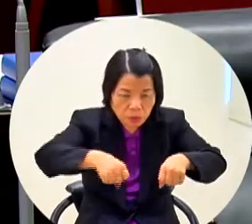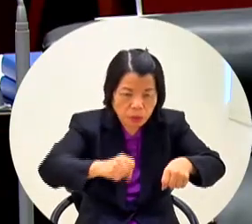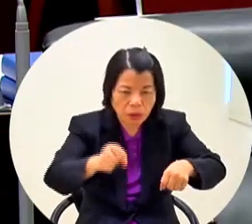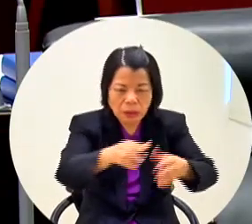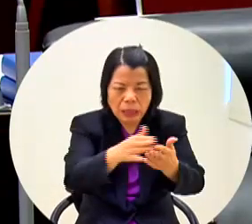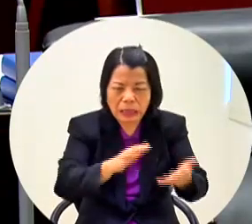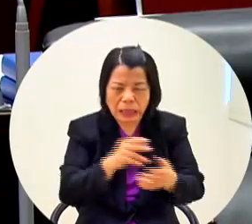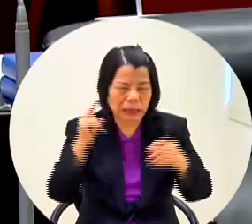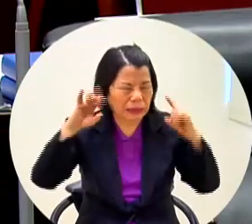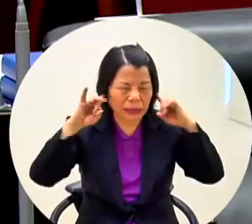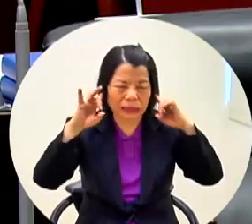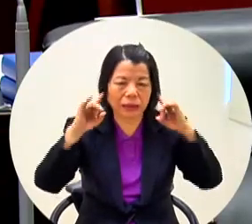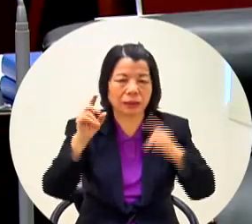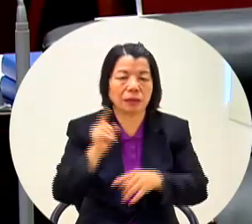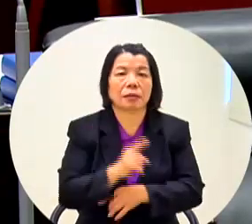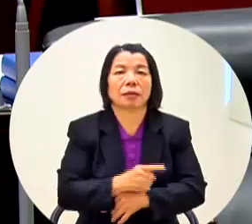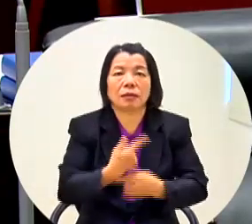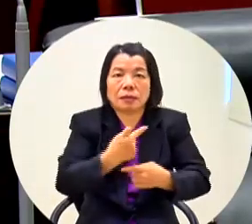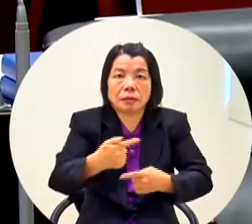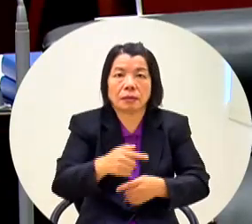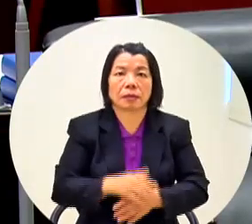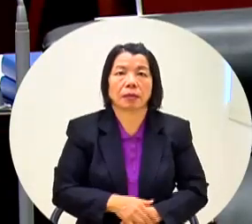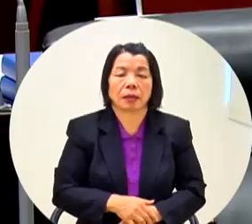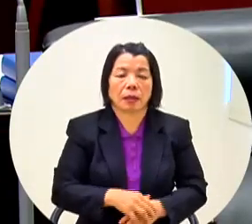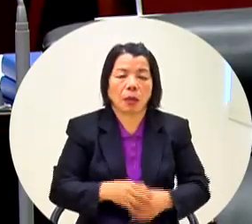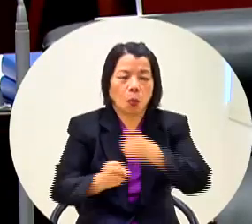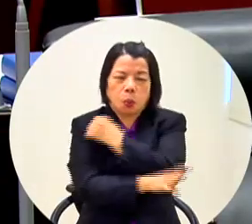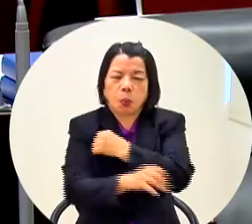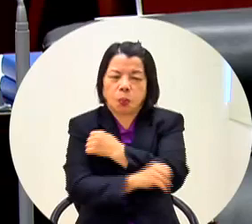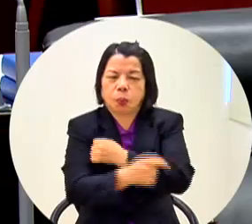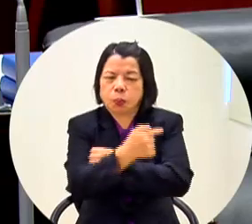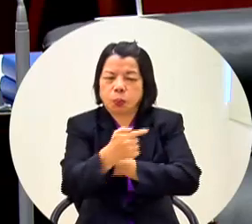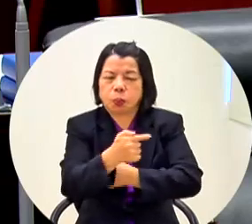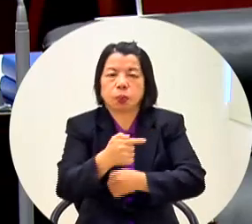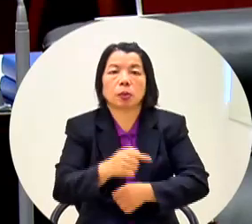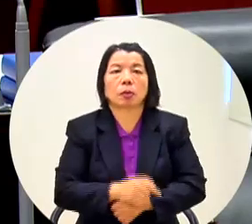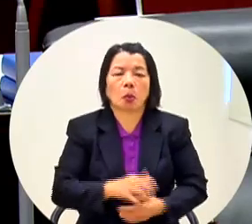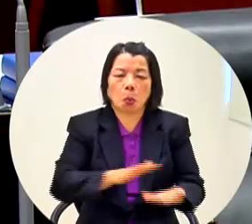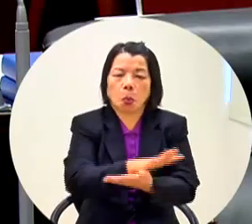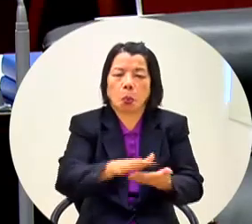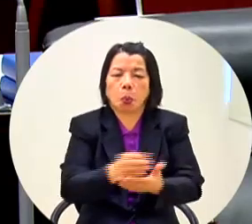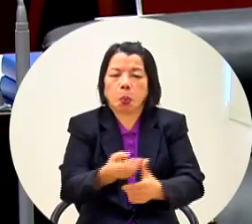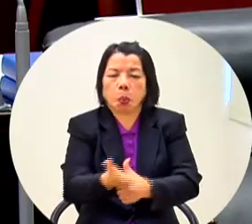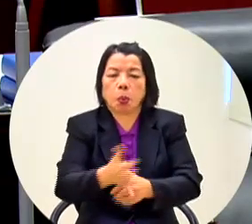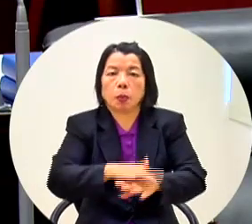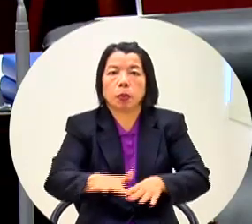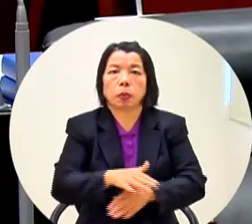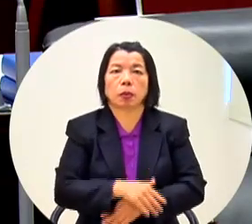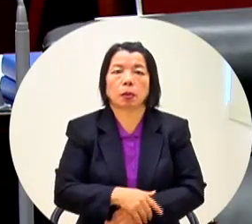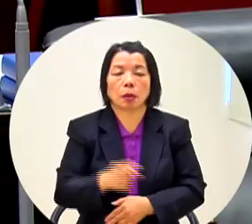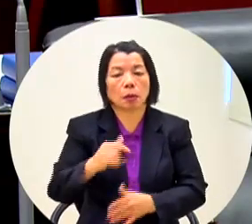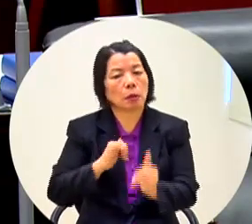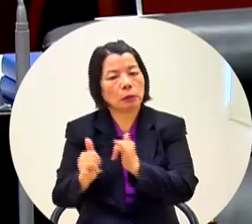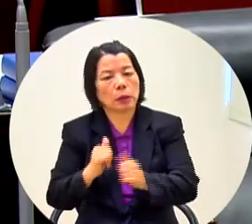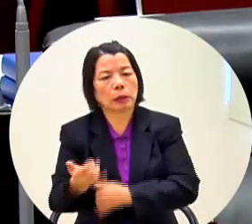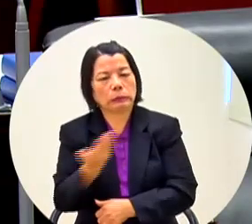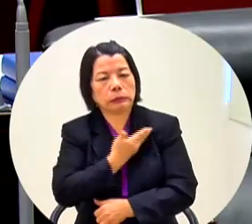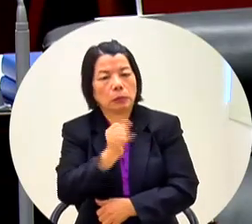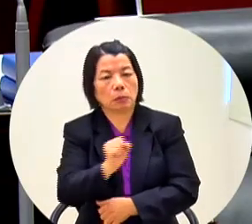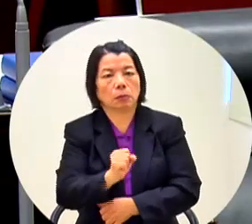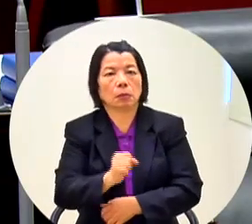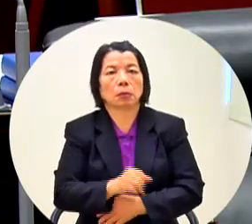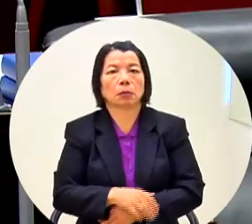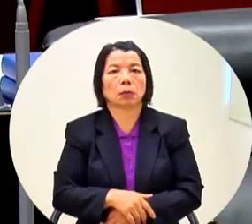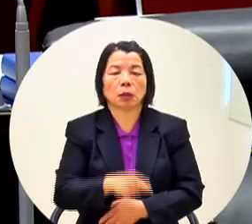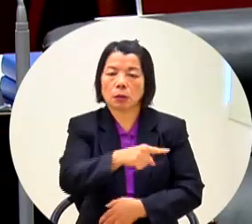杂，也相对的会带来很多的污染。那这个部分我们应该怎么办？因为百姓已经很不耐烦了，甚至他